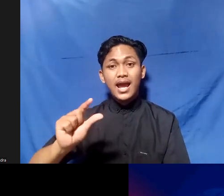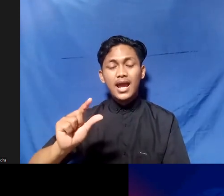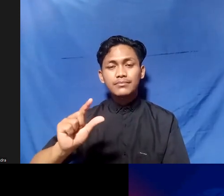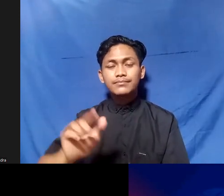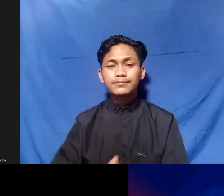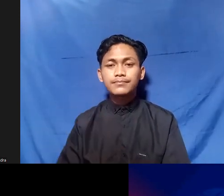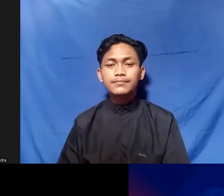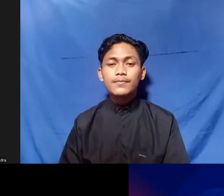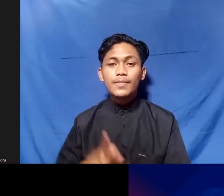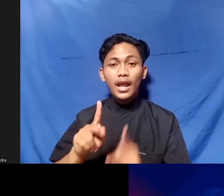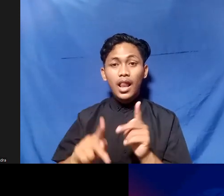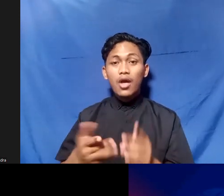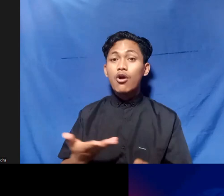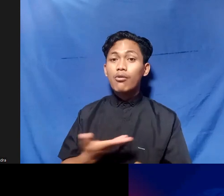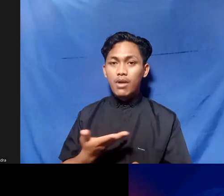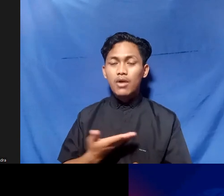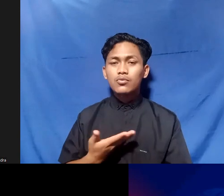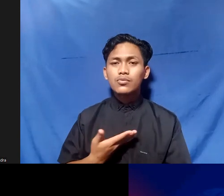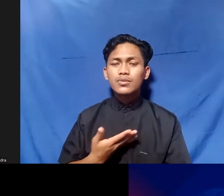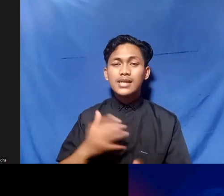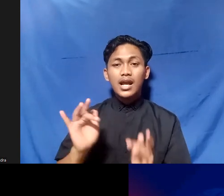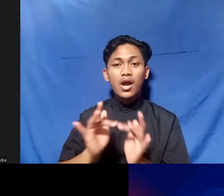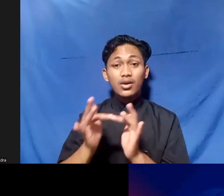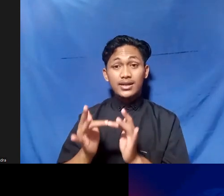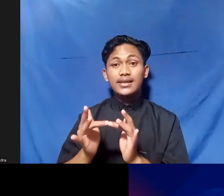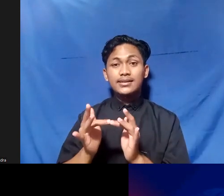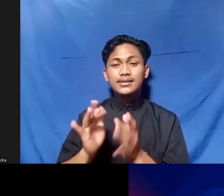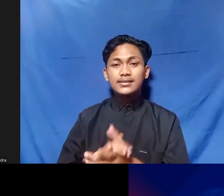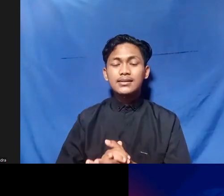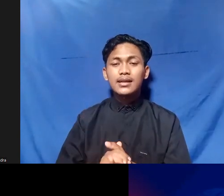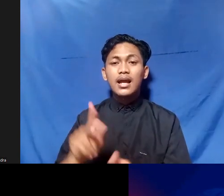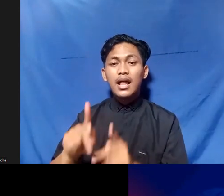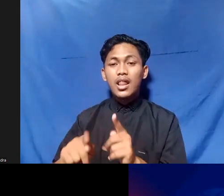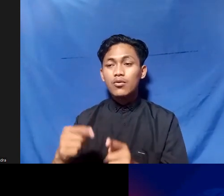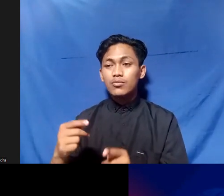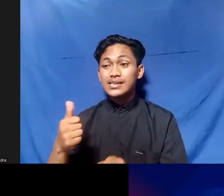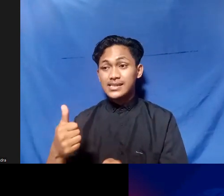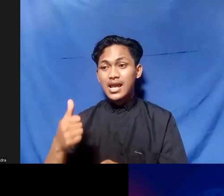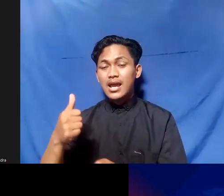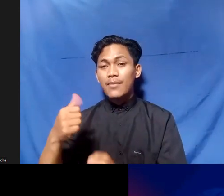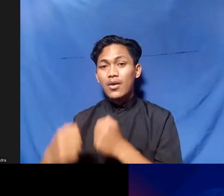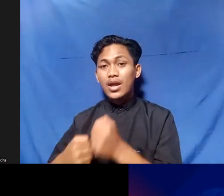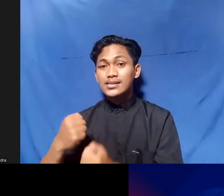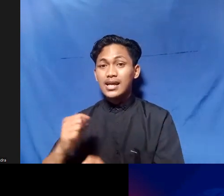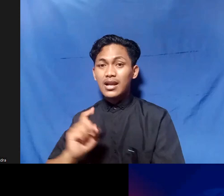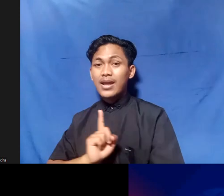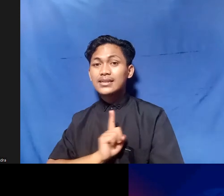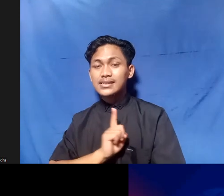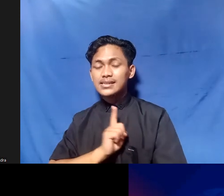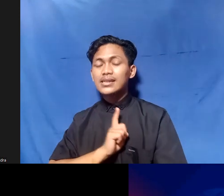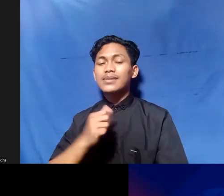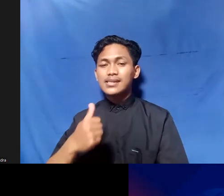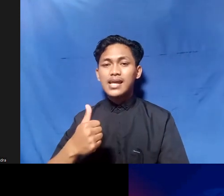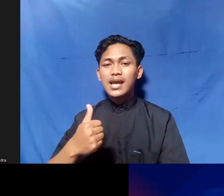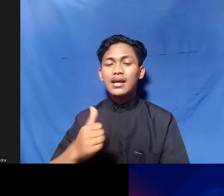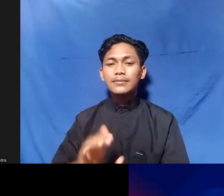ingin melakukan secara online tapi kalau masih dalam bisa melakukan secara mandiri itu bisa di paragraf sendiri